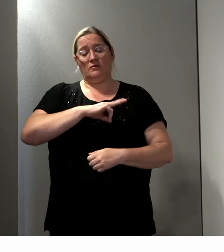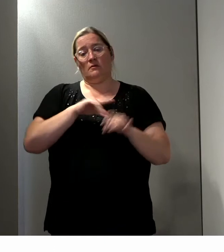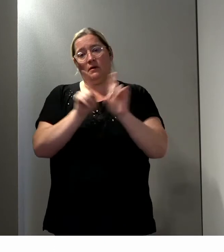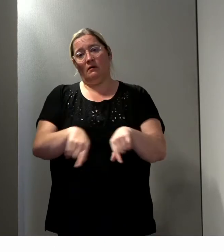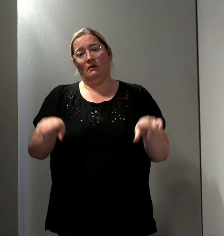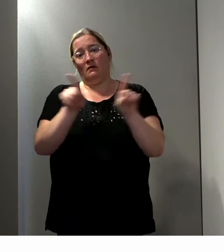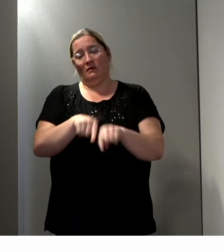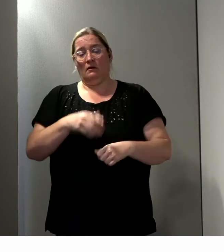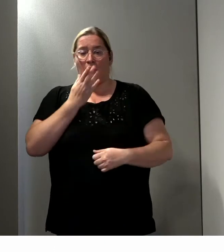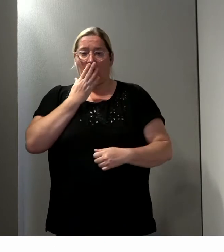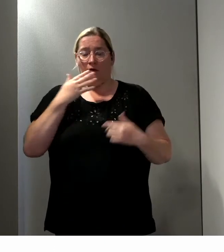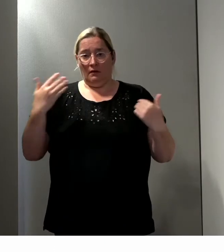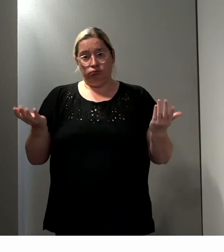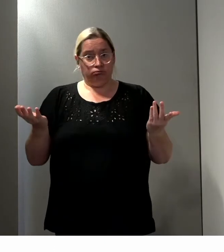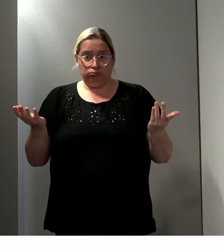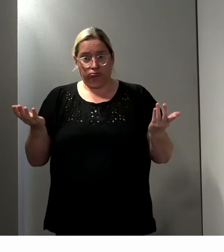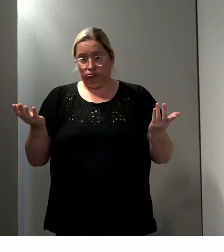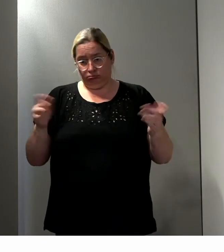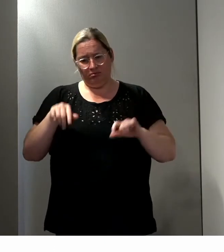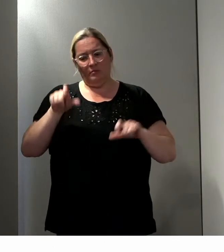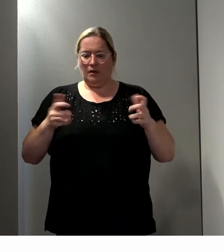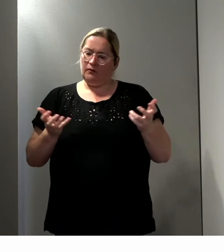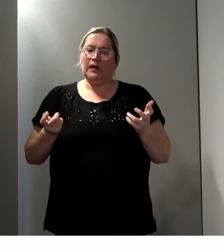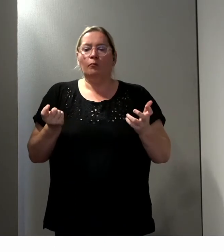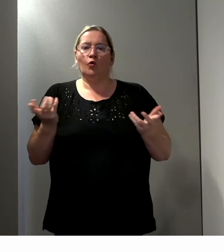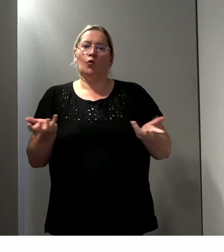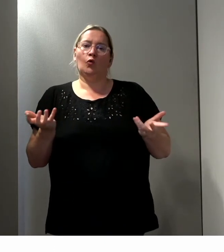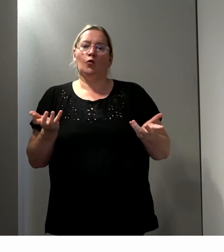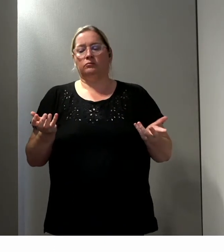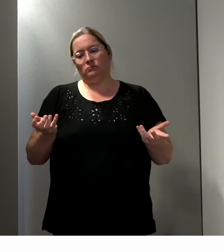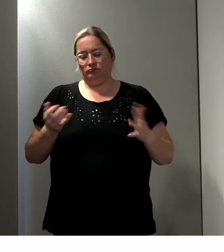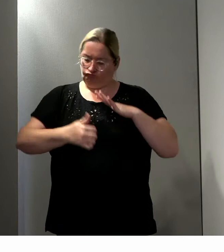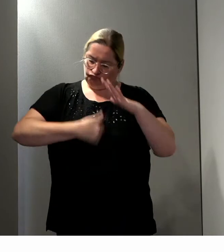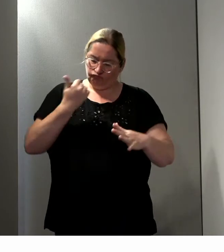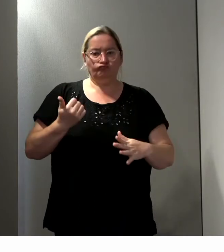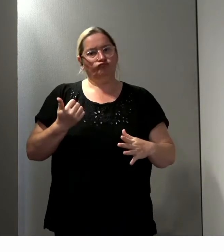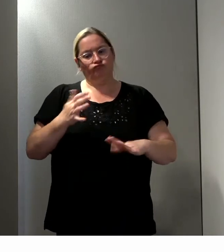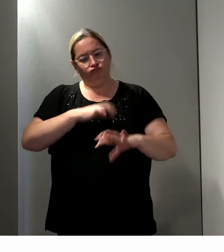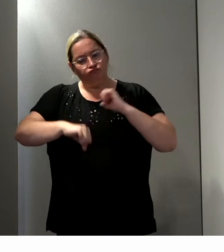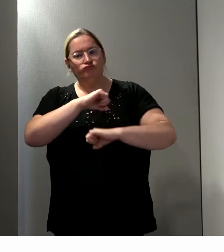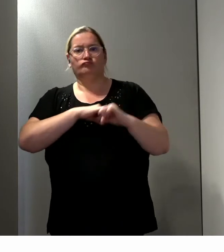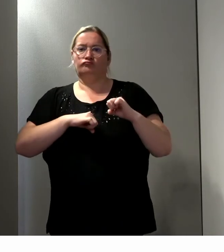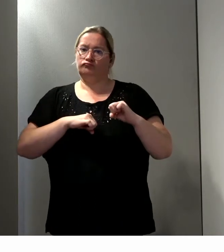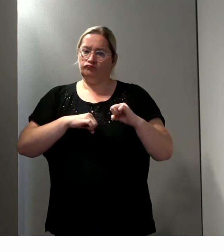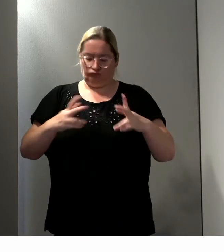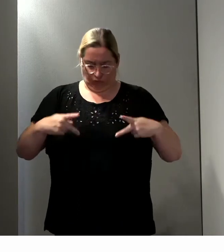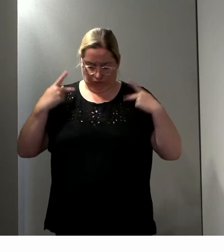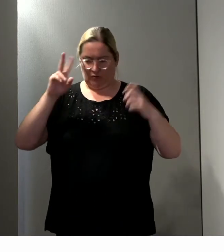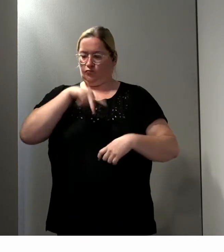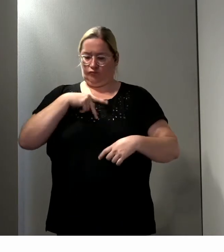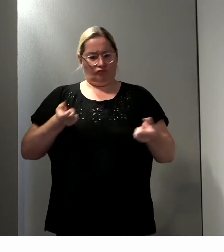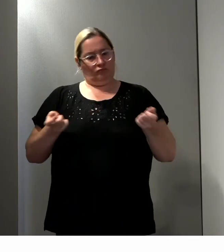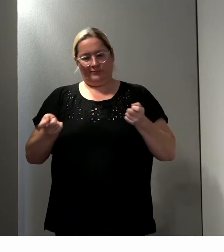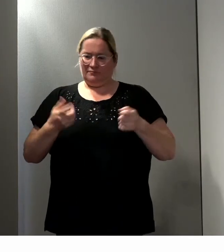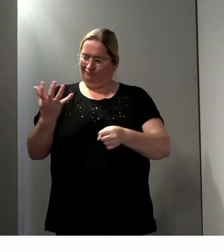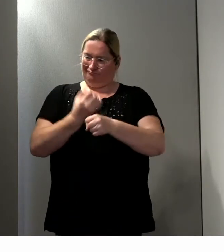rond. Et un peu comme beaucoup de monde qui souhaite un peu faire les choses par elle-même, prendre son destin en main,